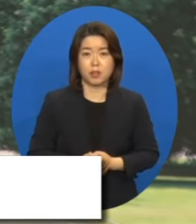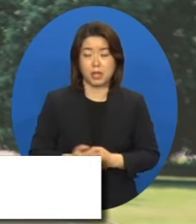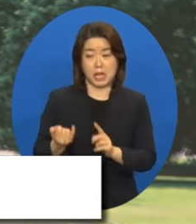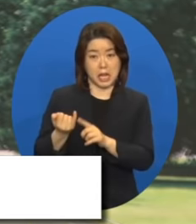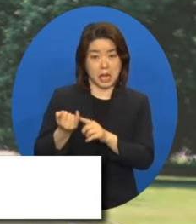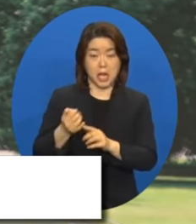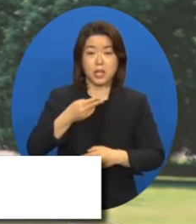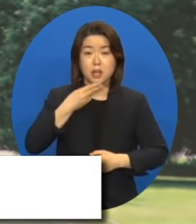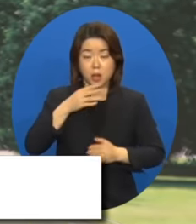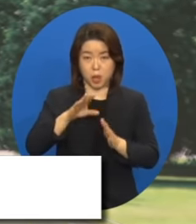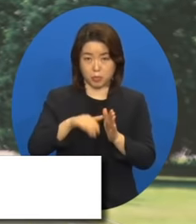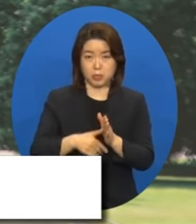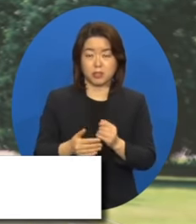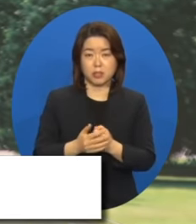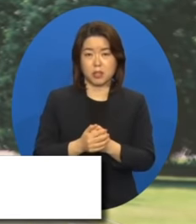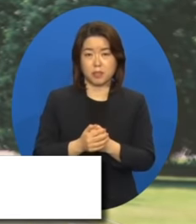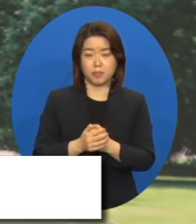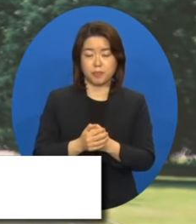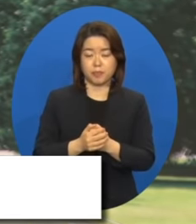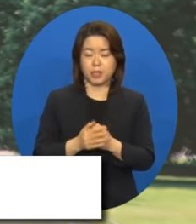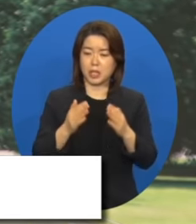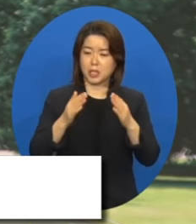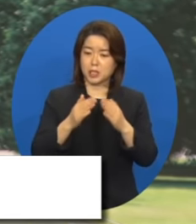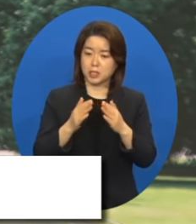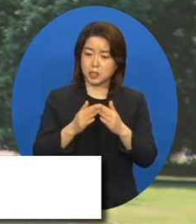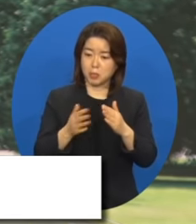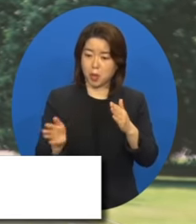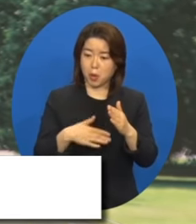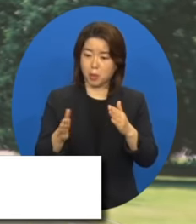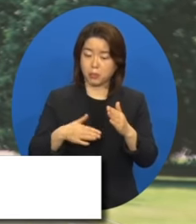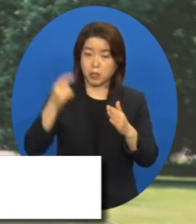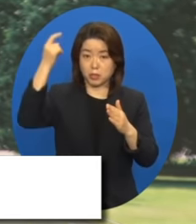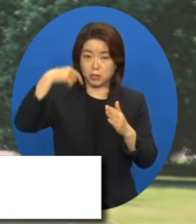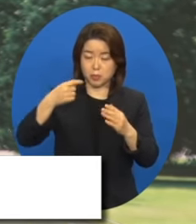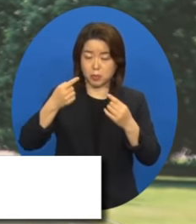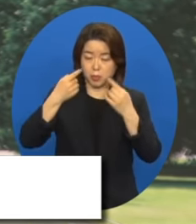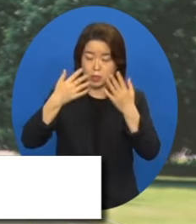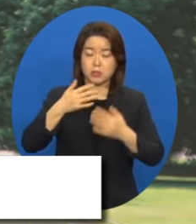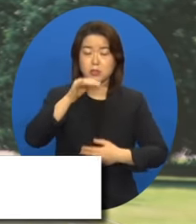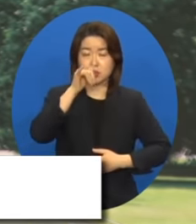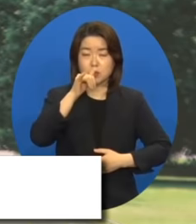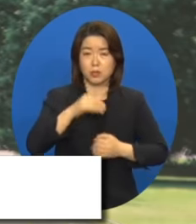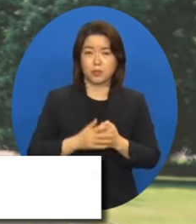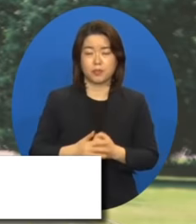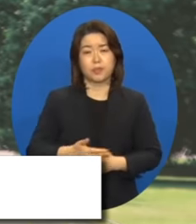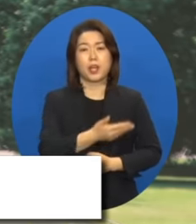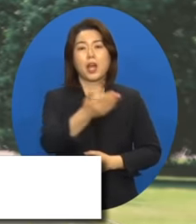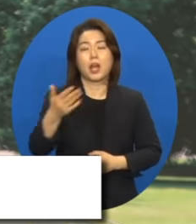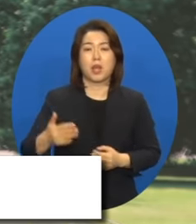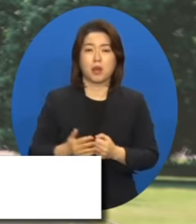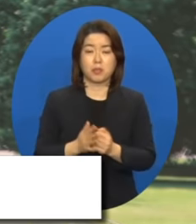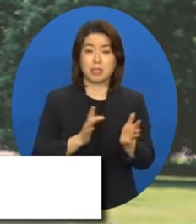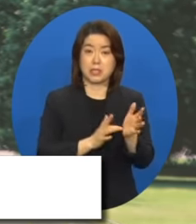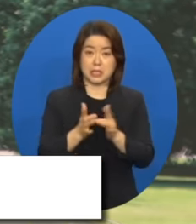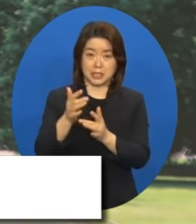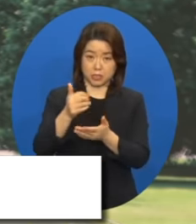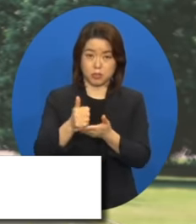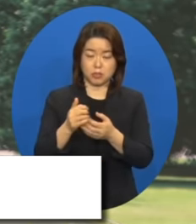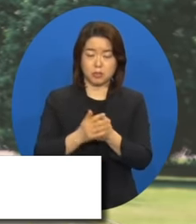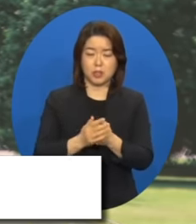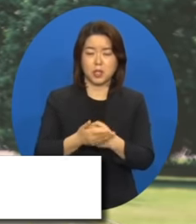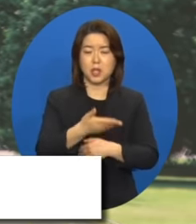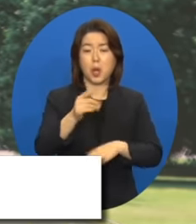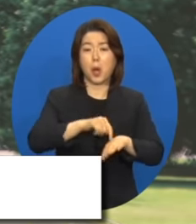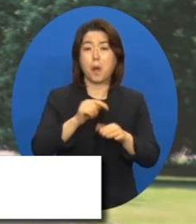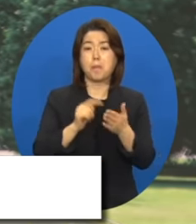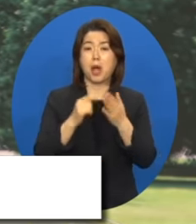아내가 없을 때는 아내가 집이 없다는 느낌이 확 드는 거죠. 여러분, 예수님이 여러분의 마음에